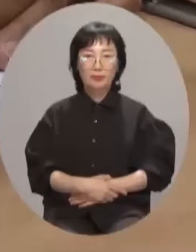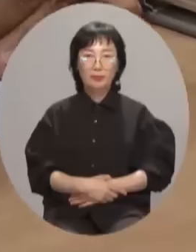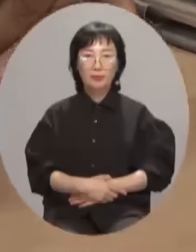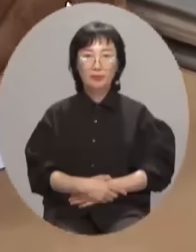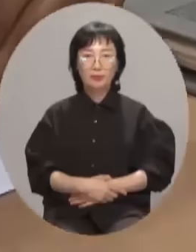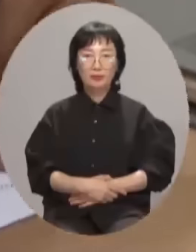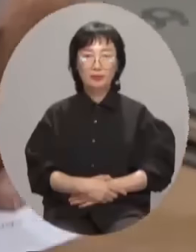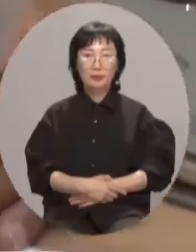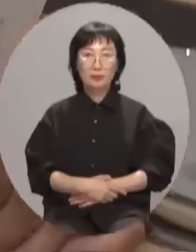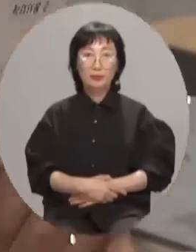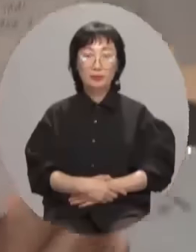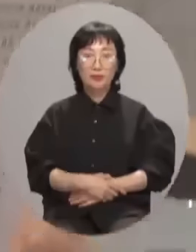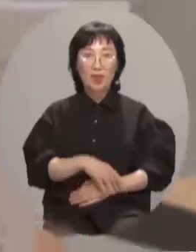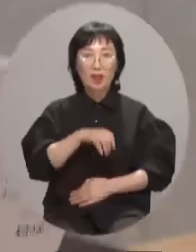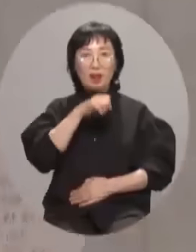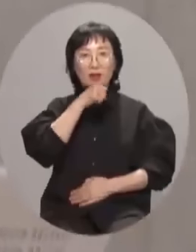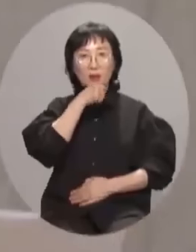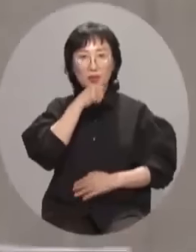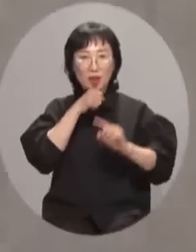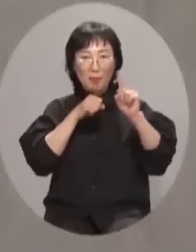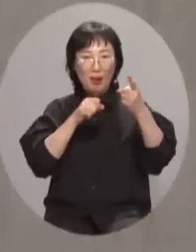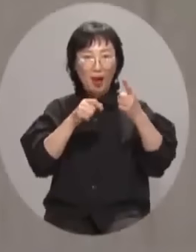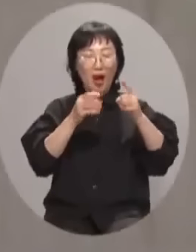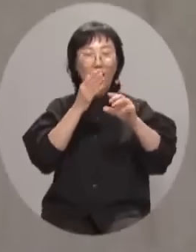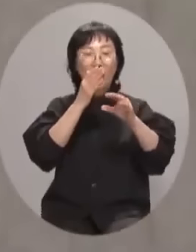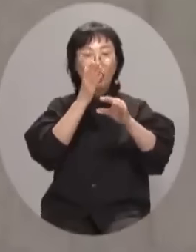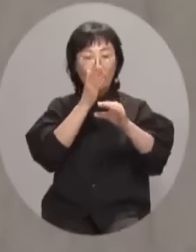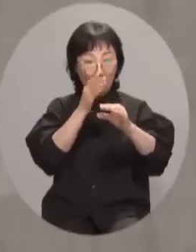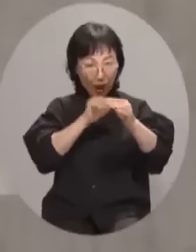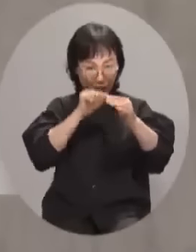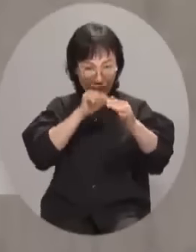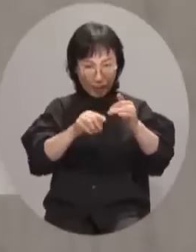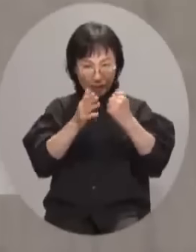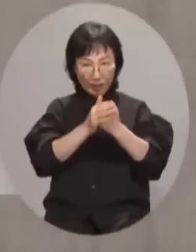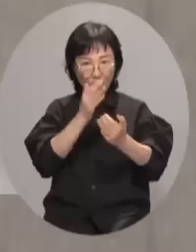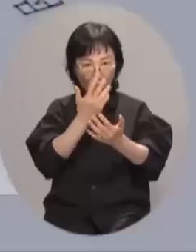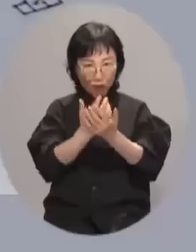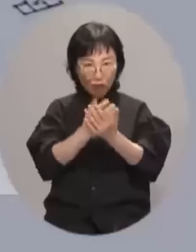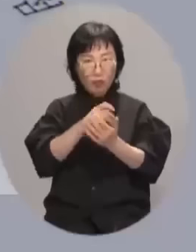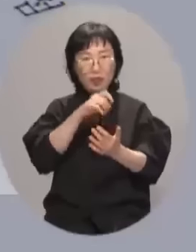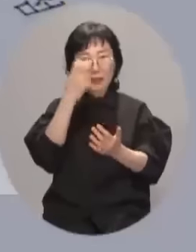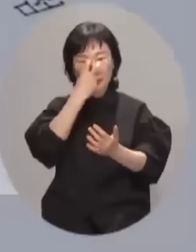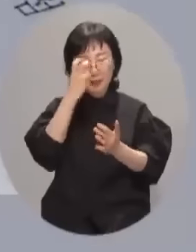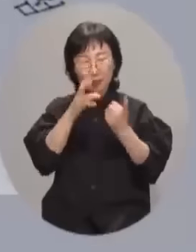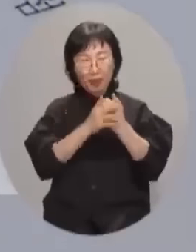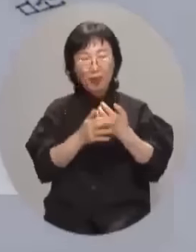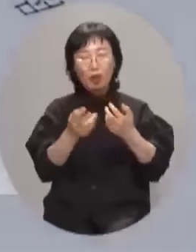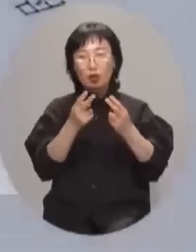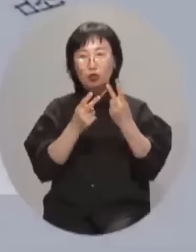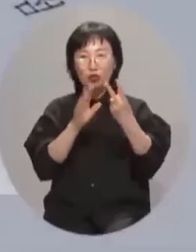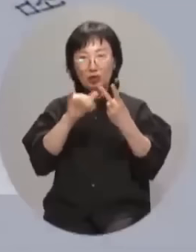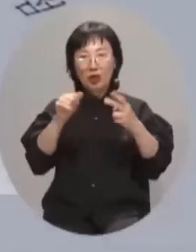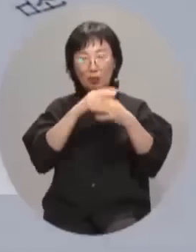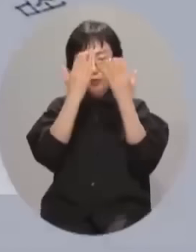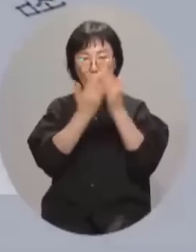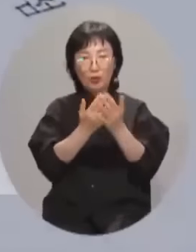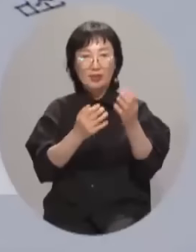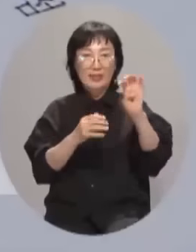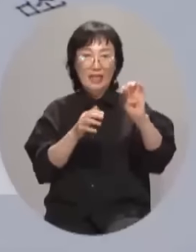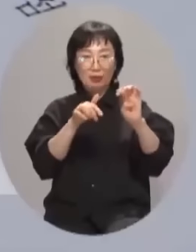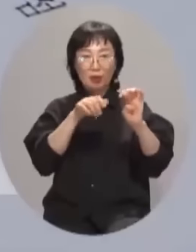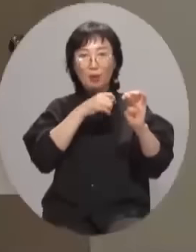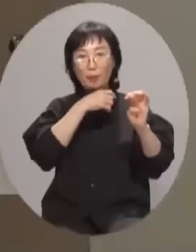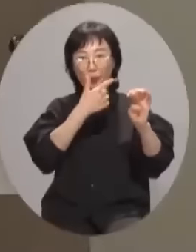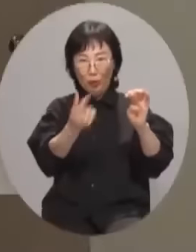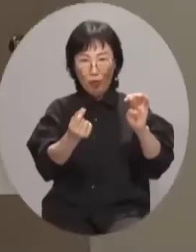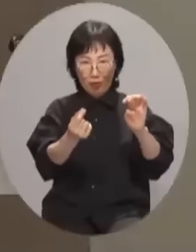기자입니다 총점 100점 중 경력과 수상 실적을 평가한 서류 심사는 두 사람 모두 40점으로 동점 사실상